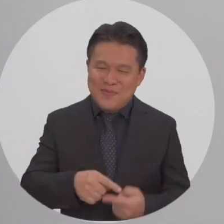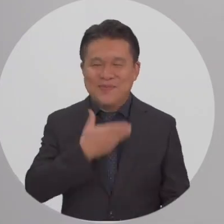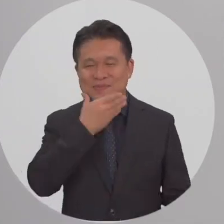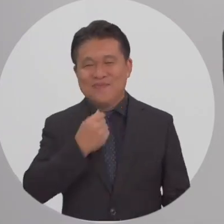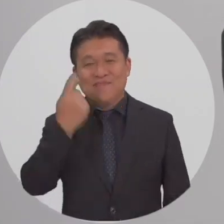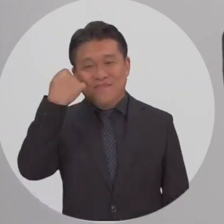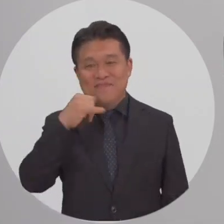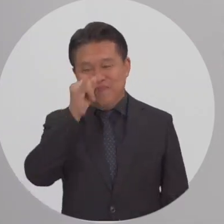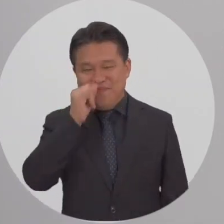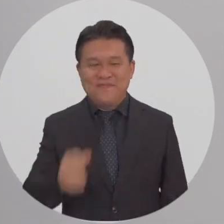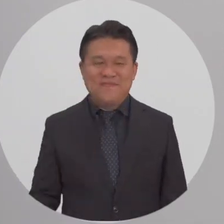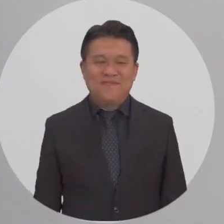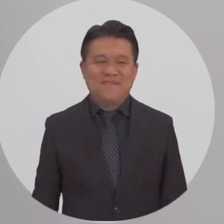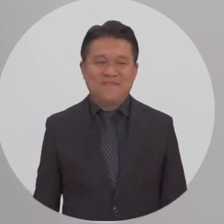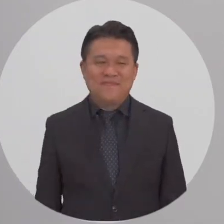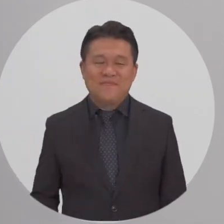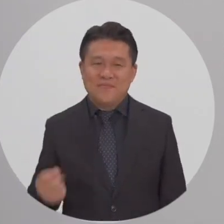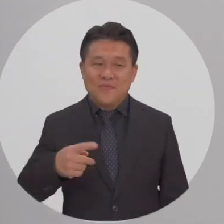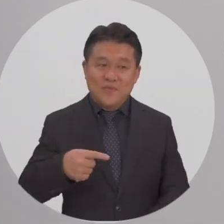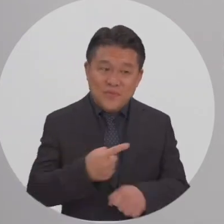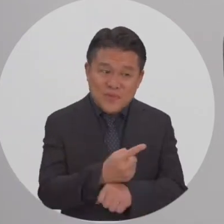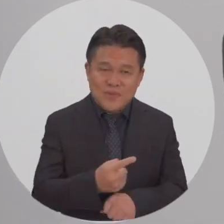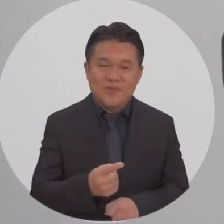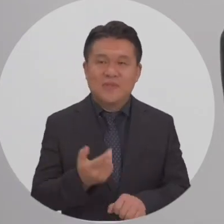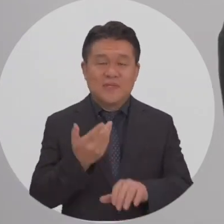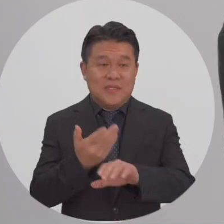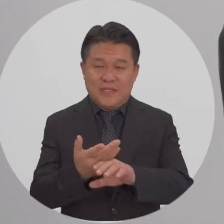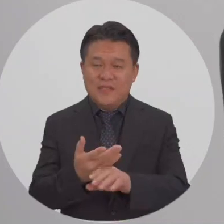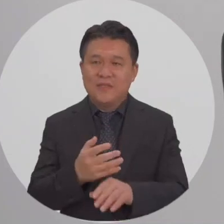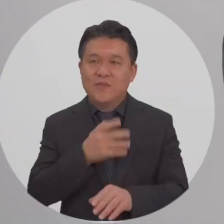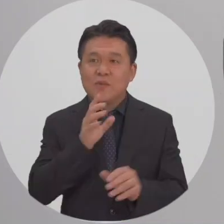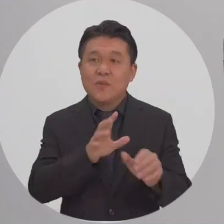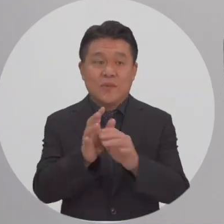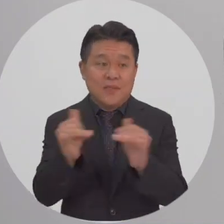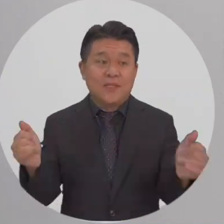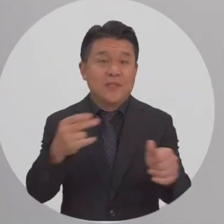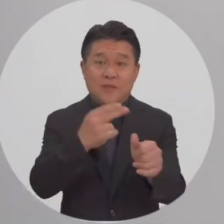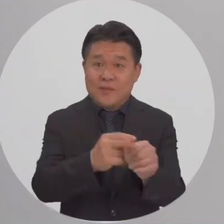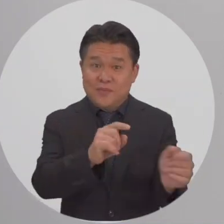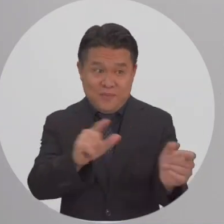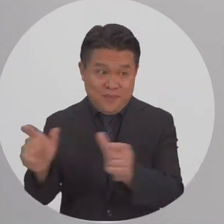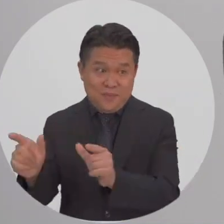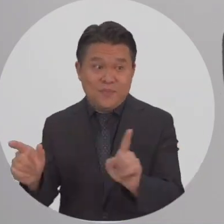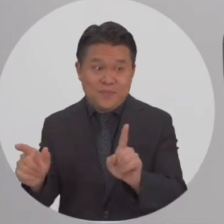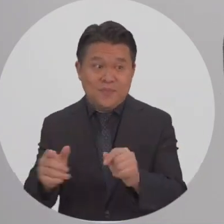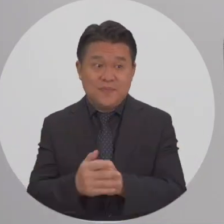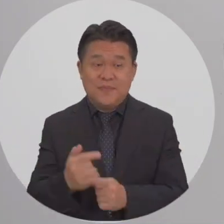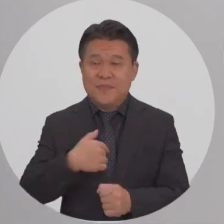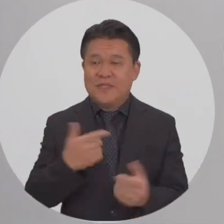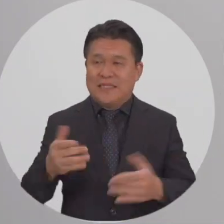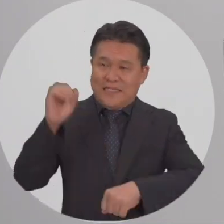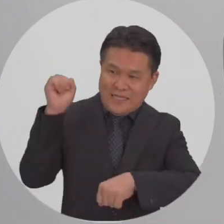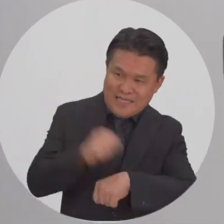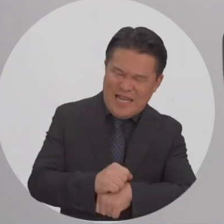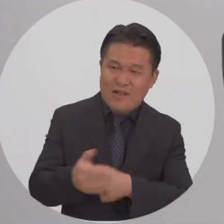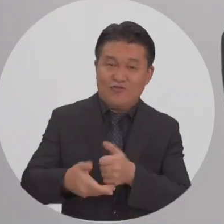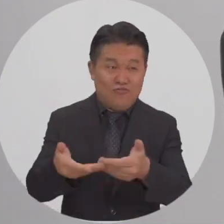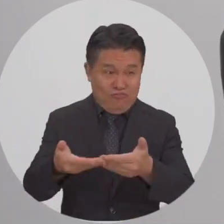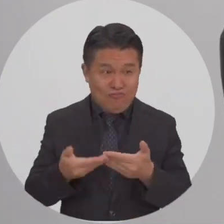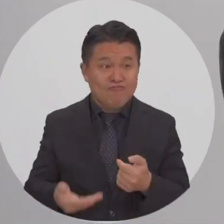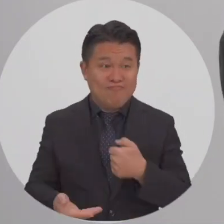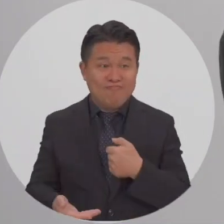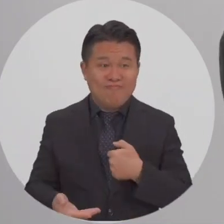만족을 느끼고 있지만 이 외에도 요양보호사 선생님들이 저에게 일을